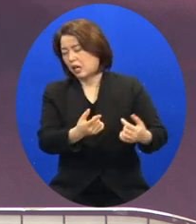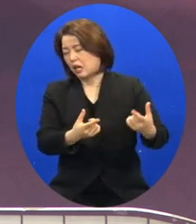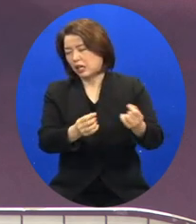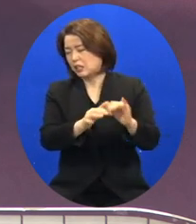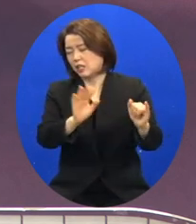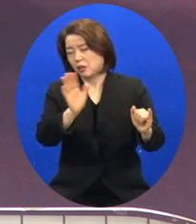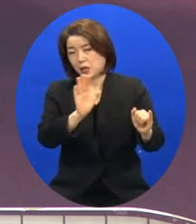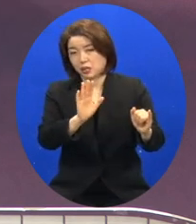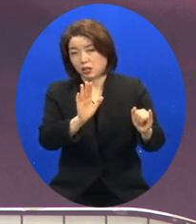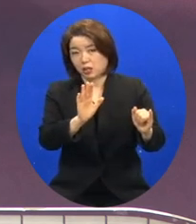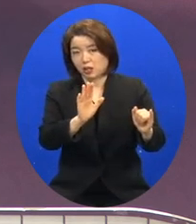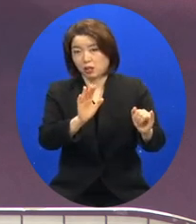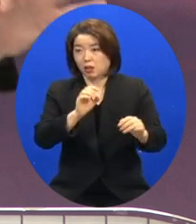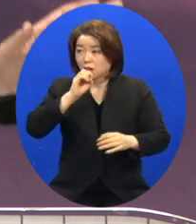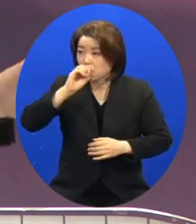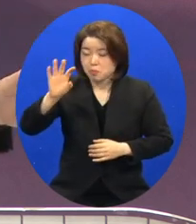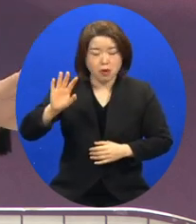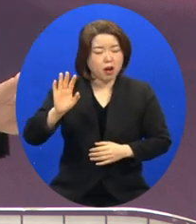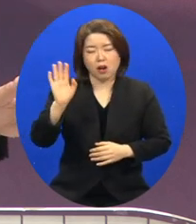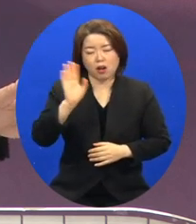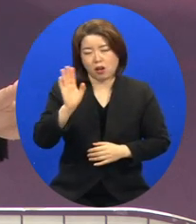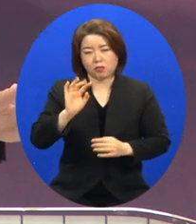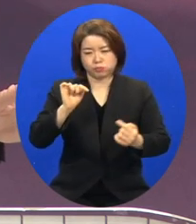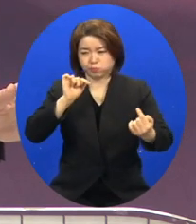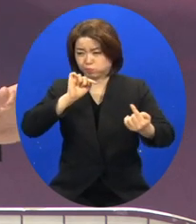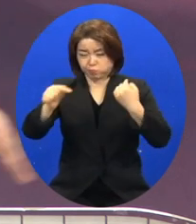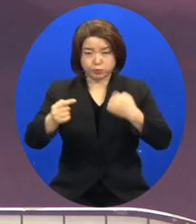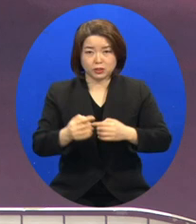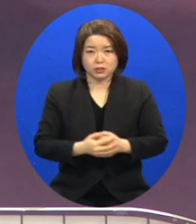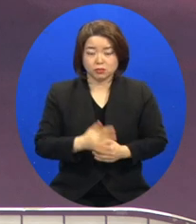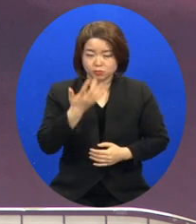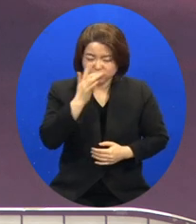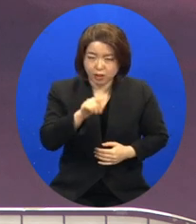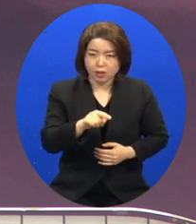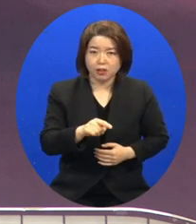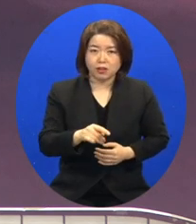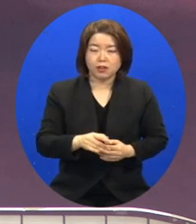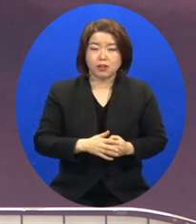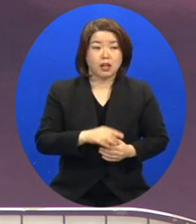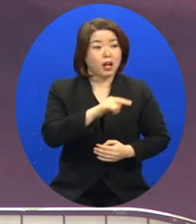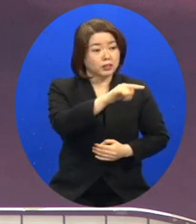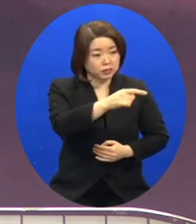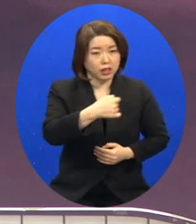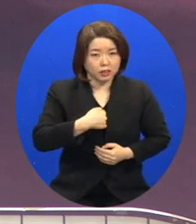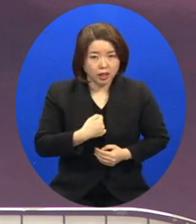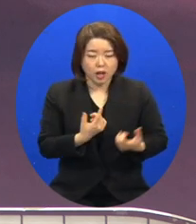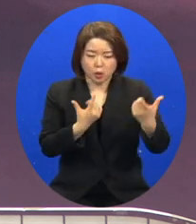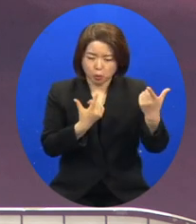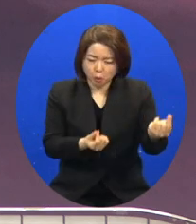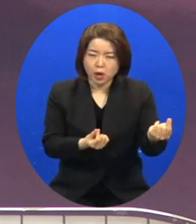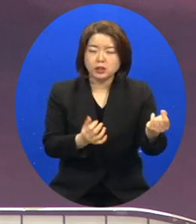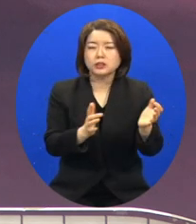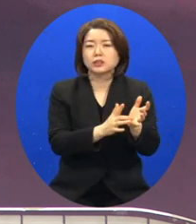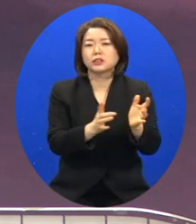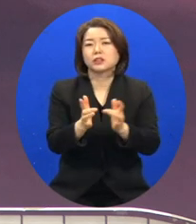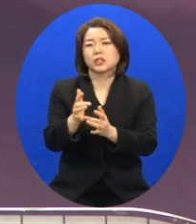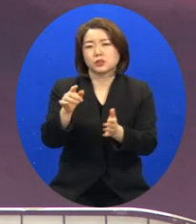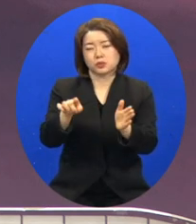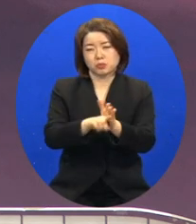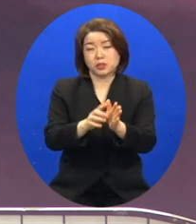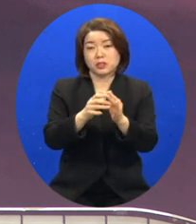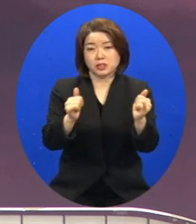아니에요 말이 안통합니다 그 사람이나 나나 다 예수 믿는 사람입니다